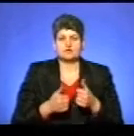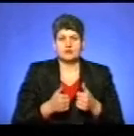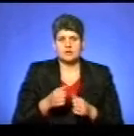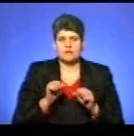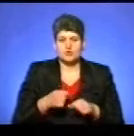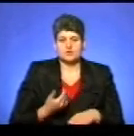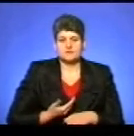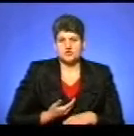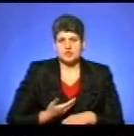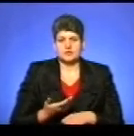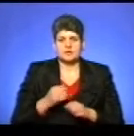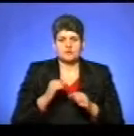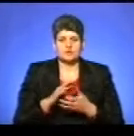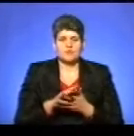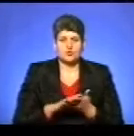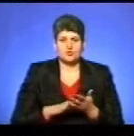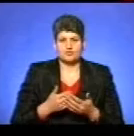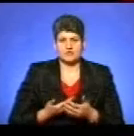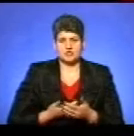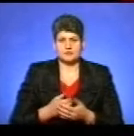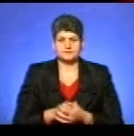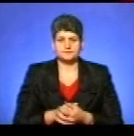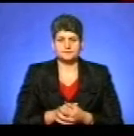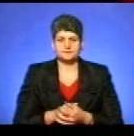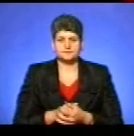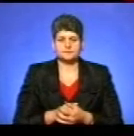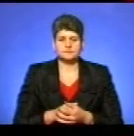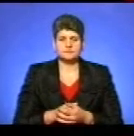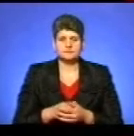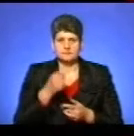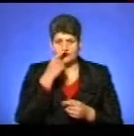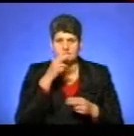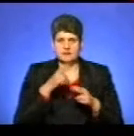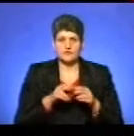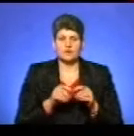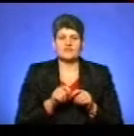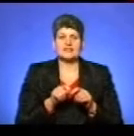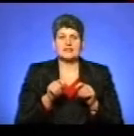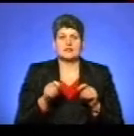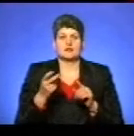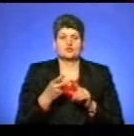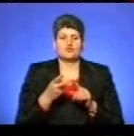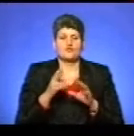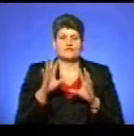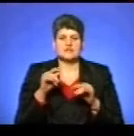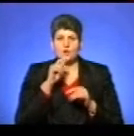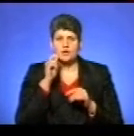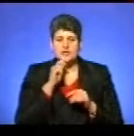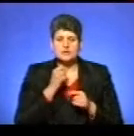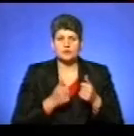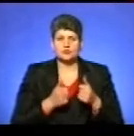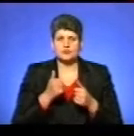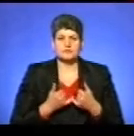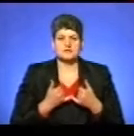жити, можемо продовжувати життя. Щойно завершилося урочисте відкриття другого всеукраїнського турніру,